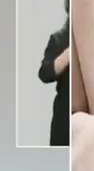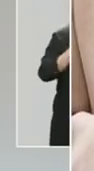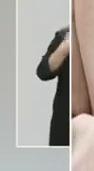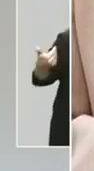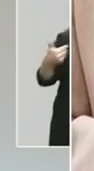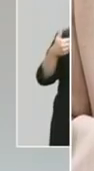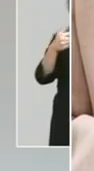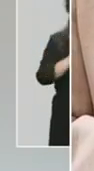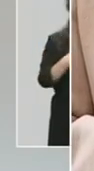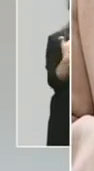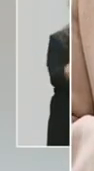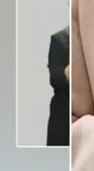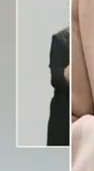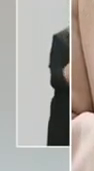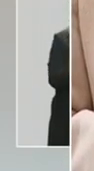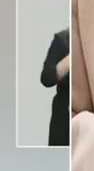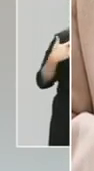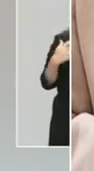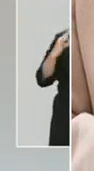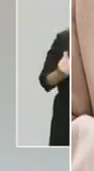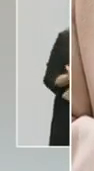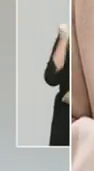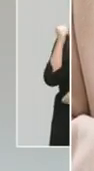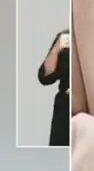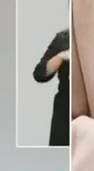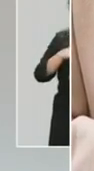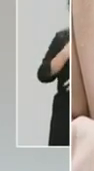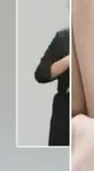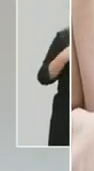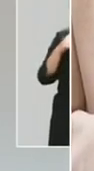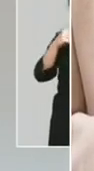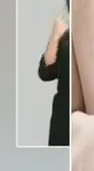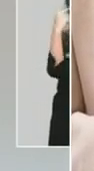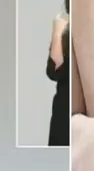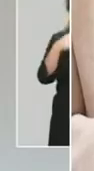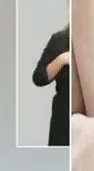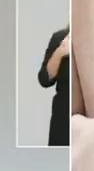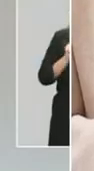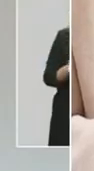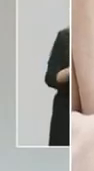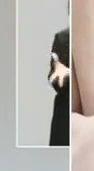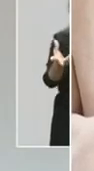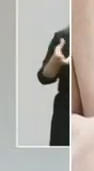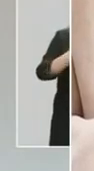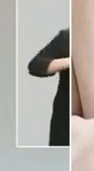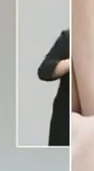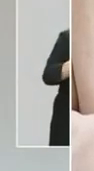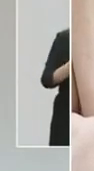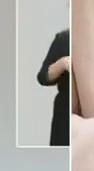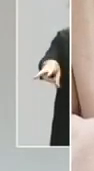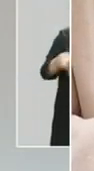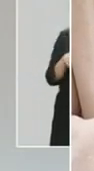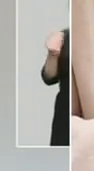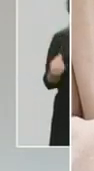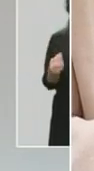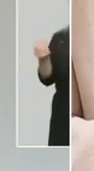ne donneront droit au pass sanitaire que durant 24 heures, une journée, contre 3 jours actuellement. Ce sont des mesures qui ont déjà